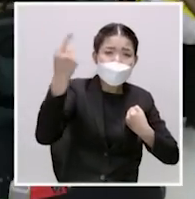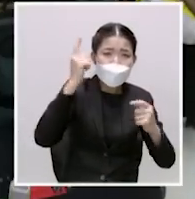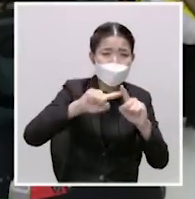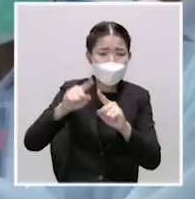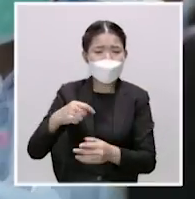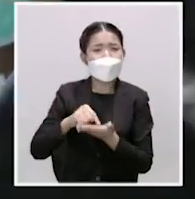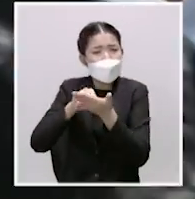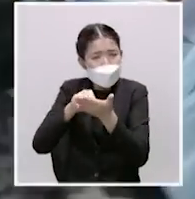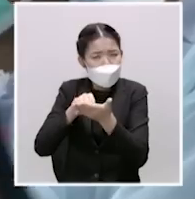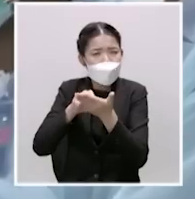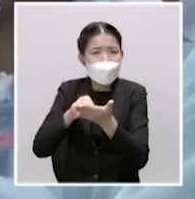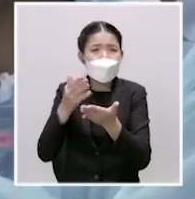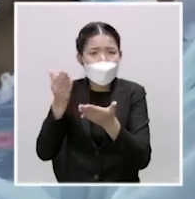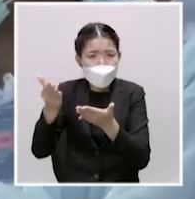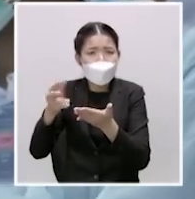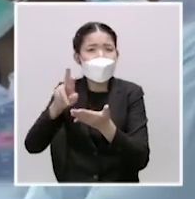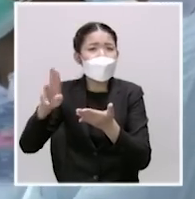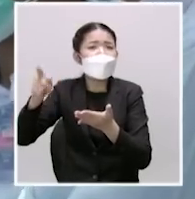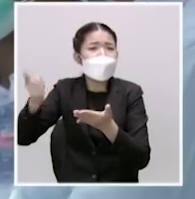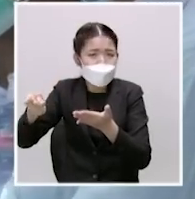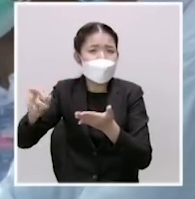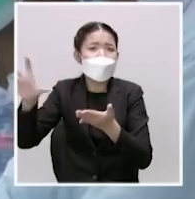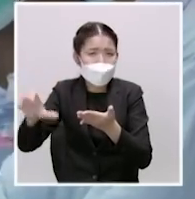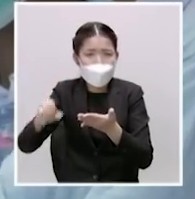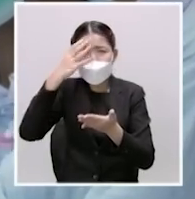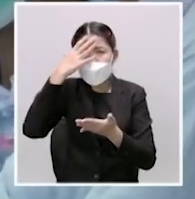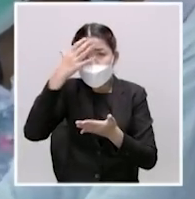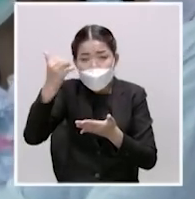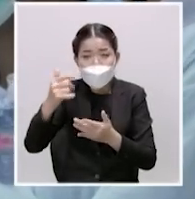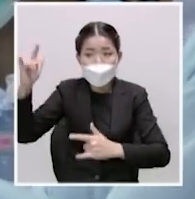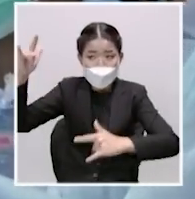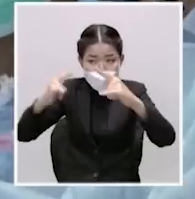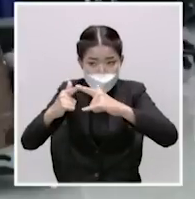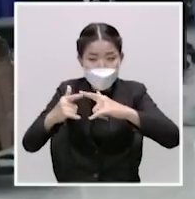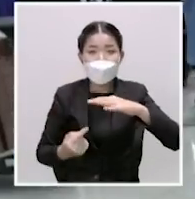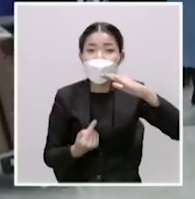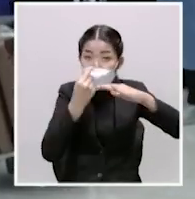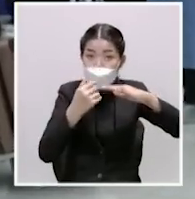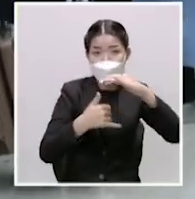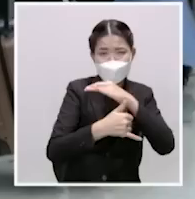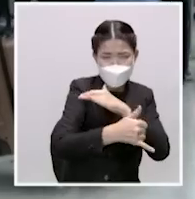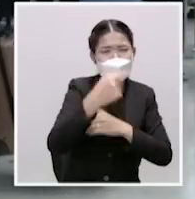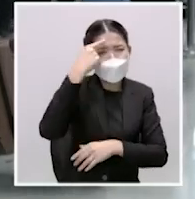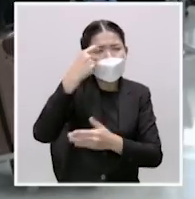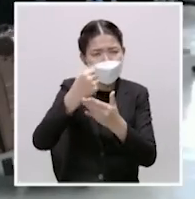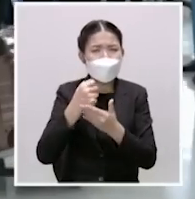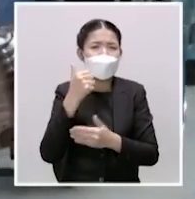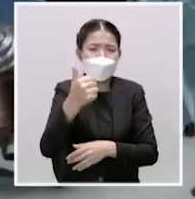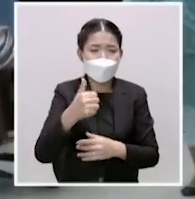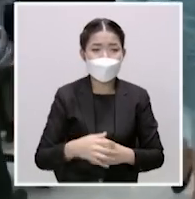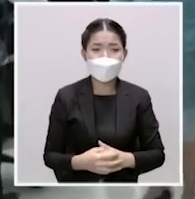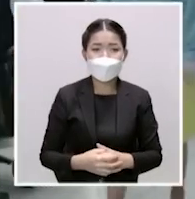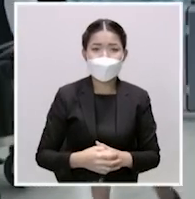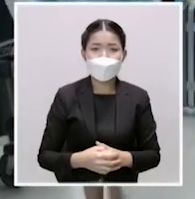หน้านี้เรียกร้องเหลือเกินว่าต้องเอา Test and Go กลับมาใช้เพราะเป็นระบบนะครับที่ตอบโจทย์ดีที่สุดนะครับสามารถรักษาจ